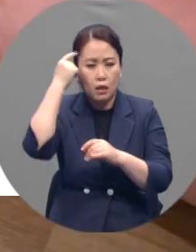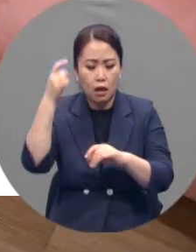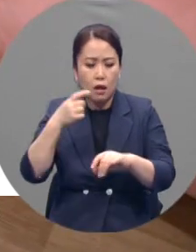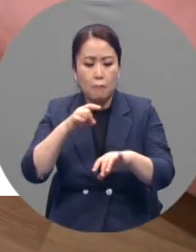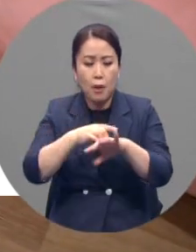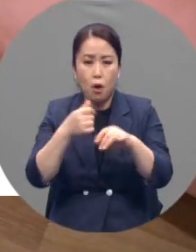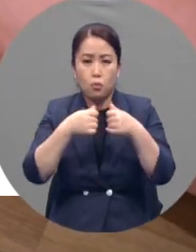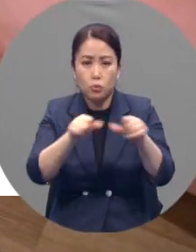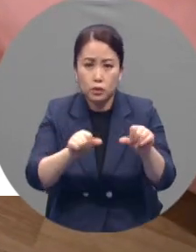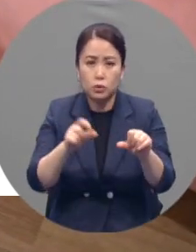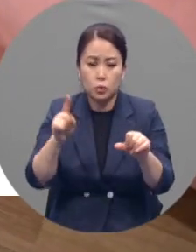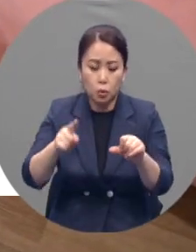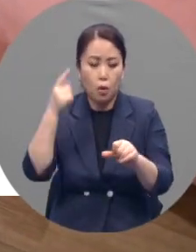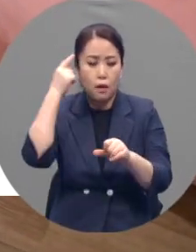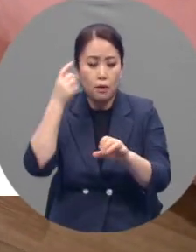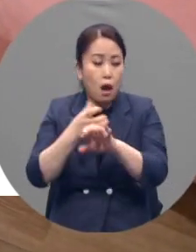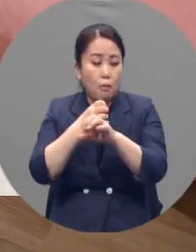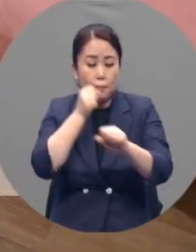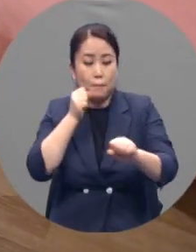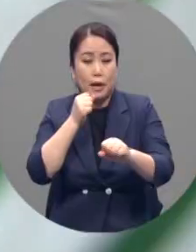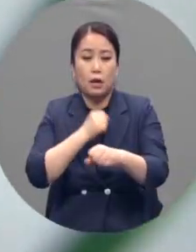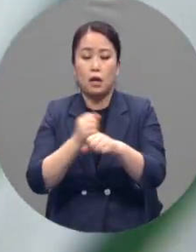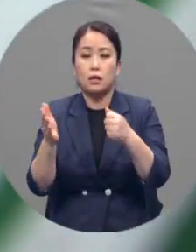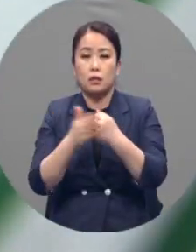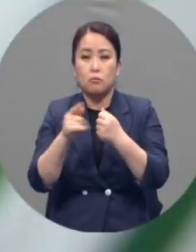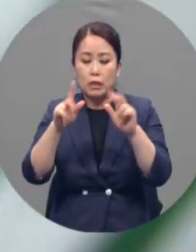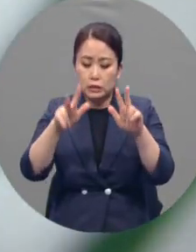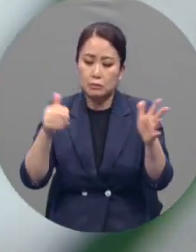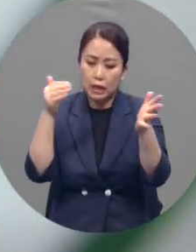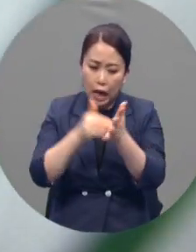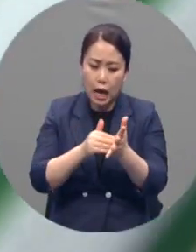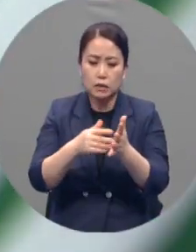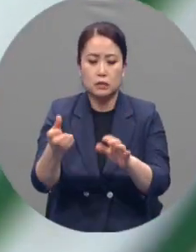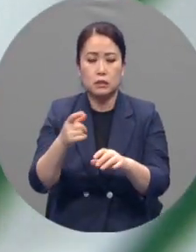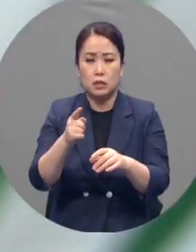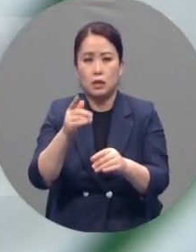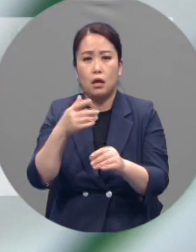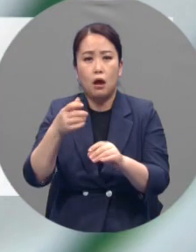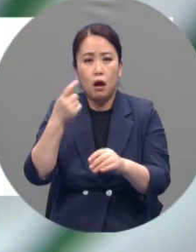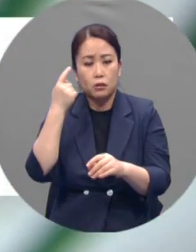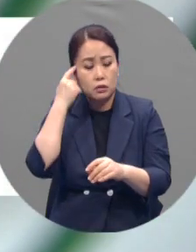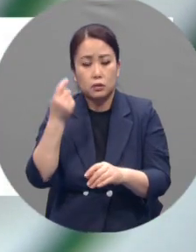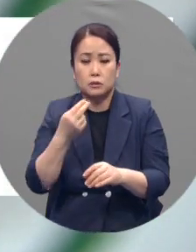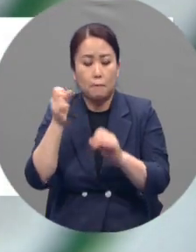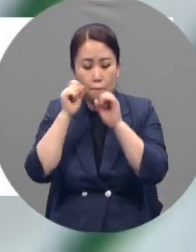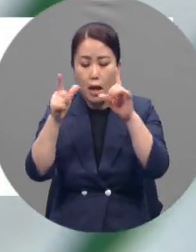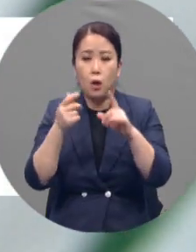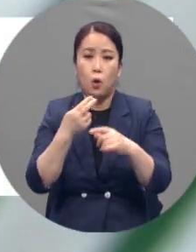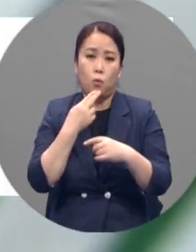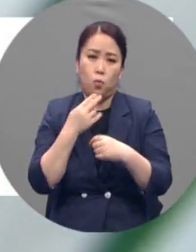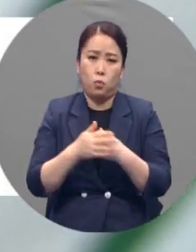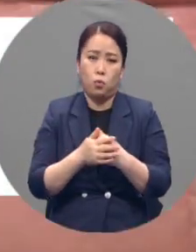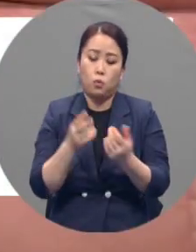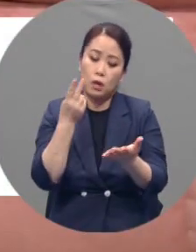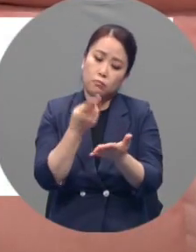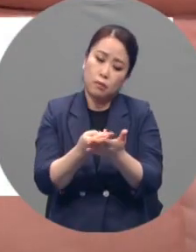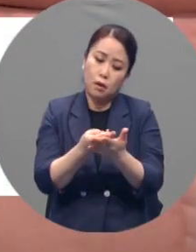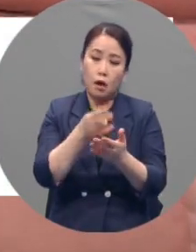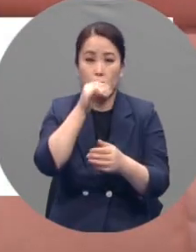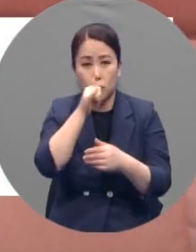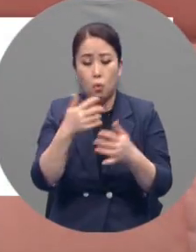빠져 4살이 된 지금까지 의식을 찾지 못하고 있습니다. 그냥 가만히 누워있어 아무것도 못하고